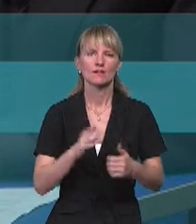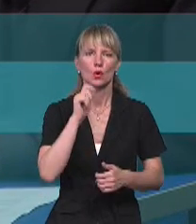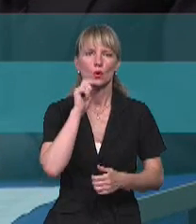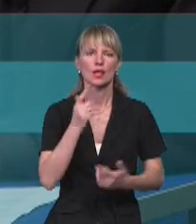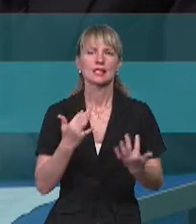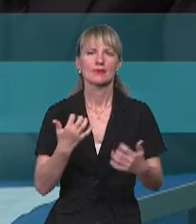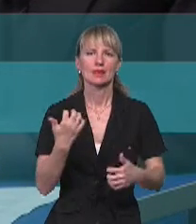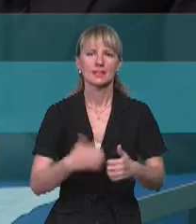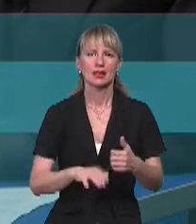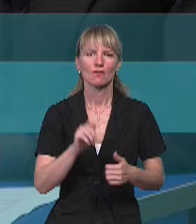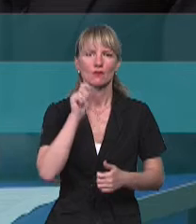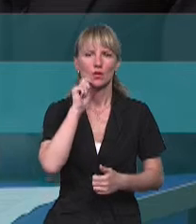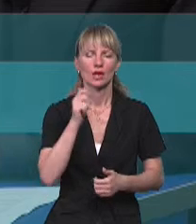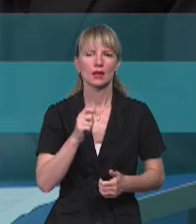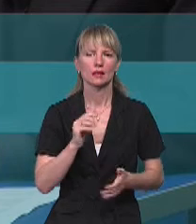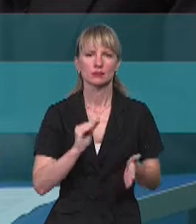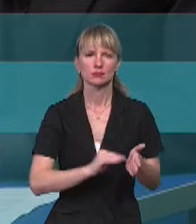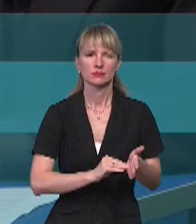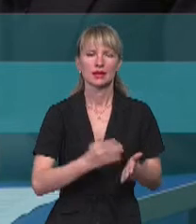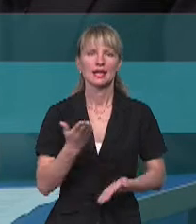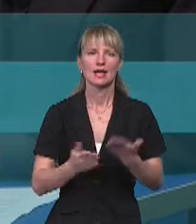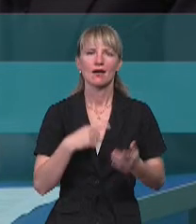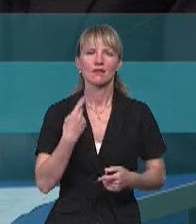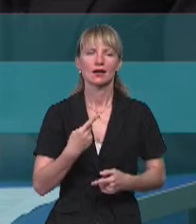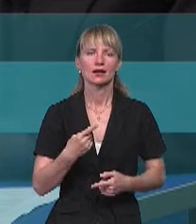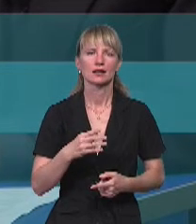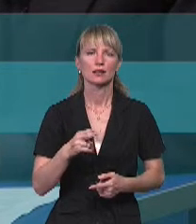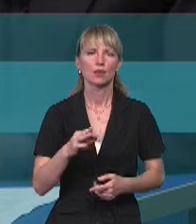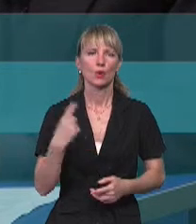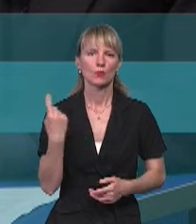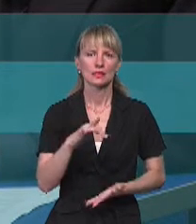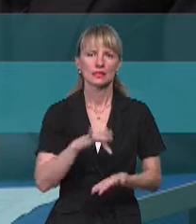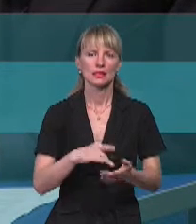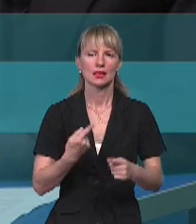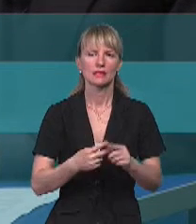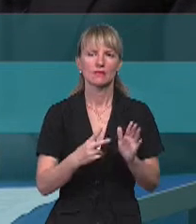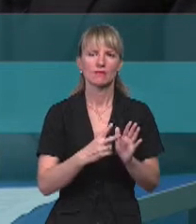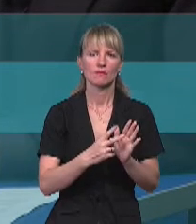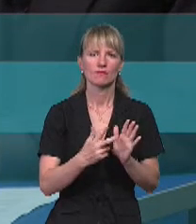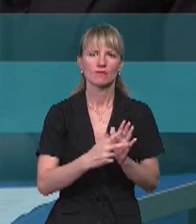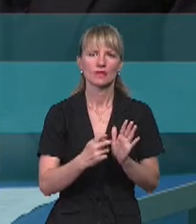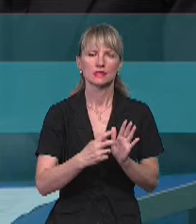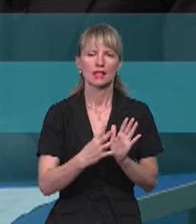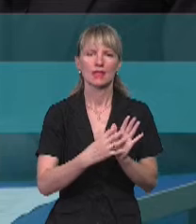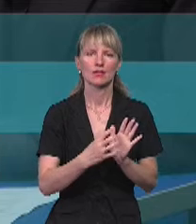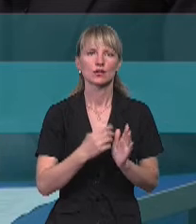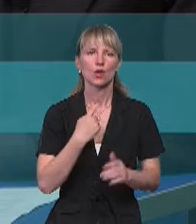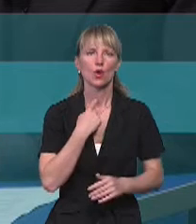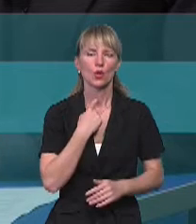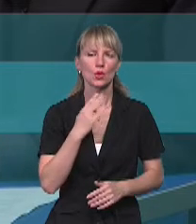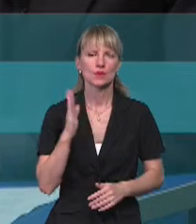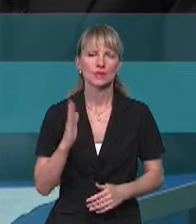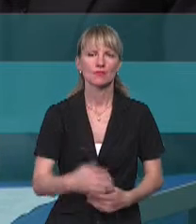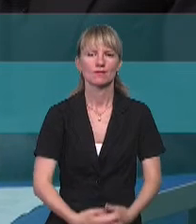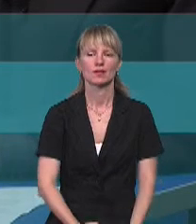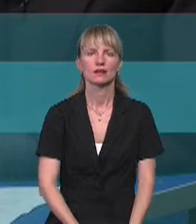цей показник в середньому складає? А якщо казати про обласні центри, це 800-900 голосів.